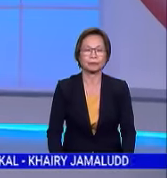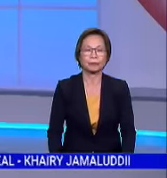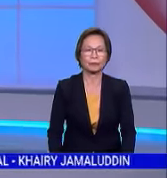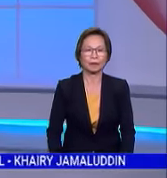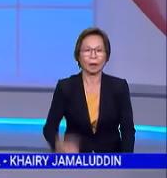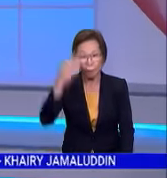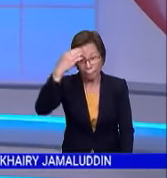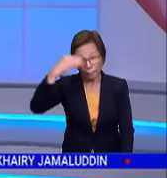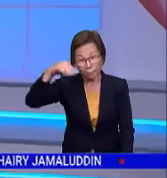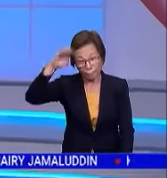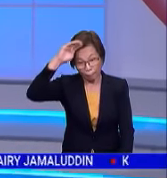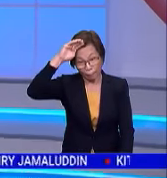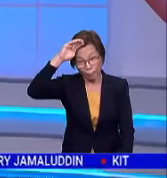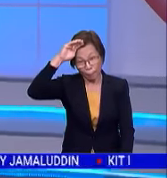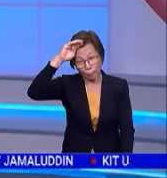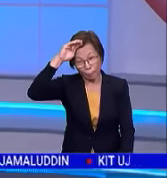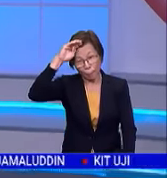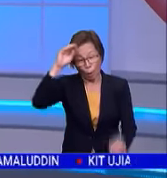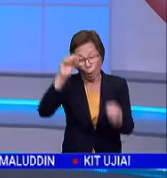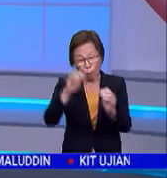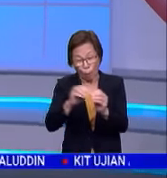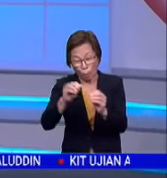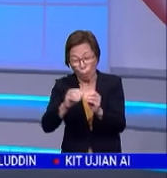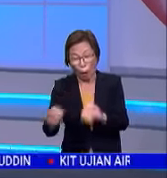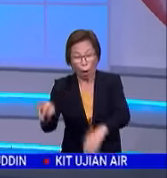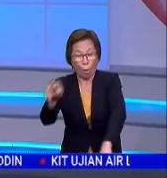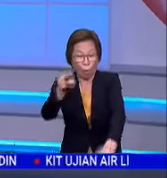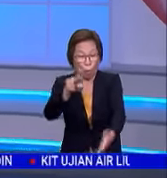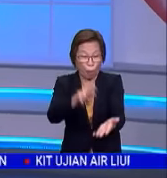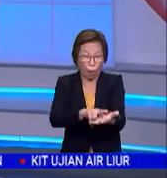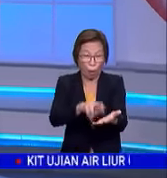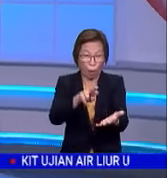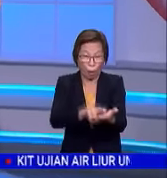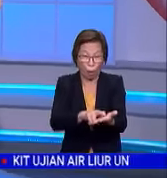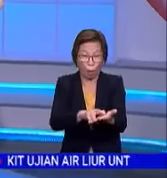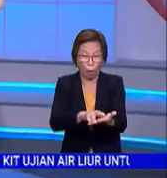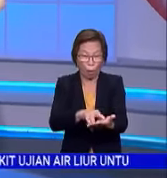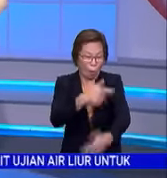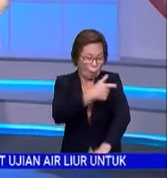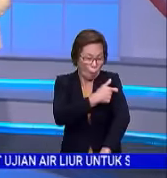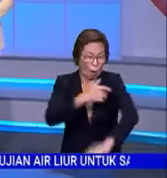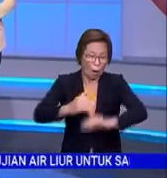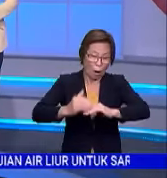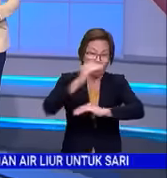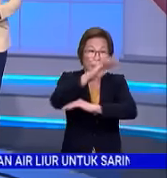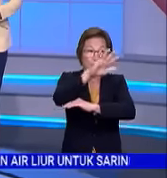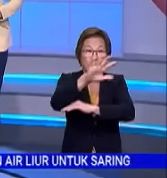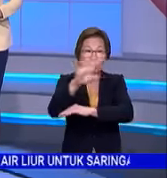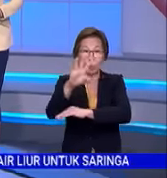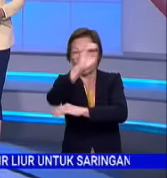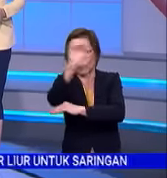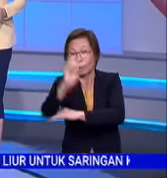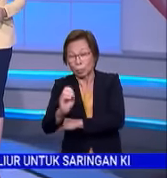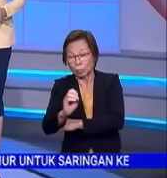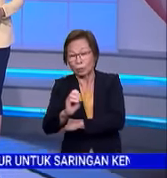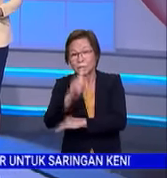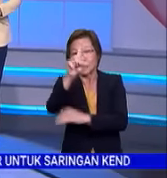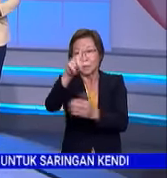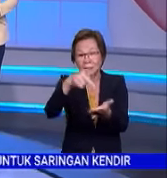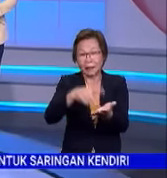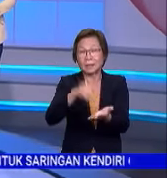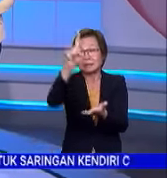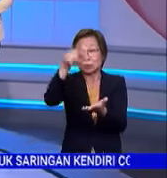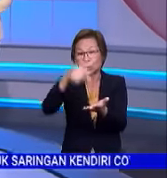Di Perlis, selaras peningkatan jumlah pendaftaran penerima vaksin yang sudah melebihi 54%, sebuah lagi